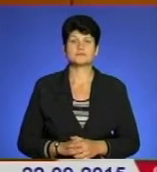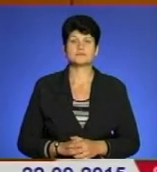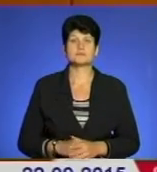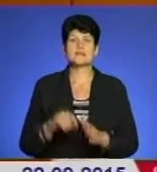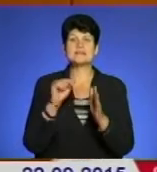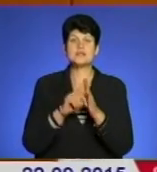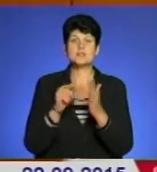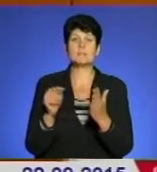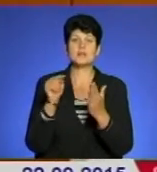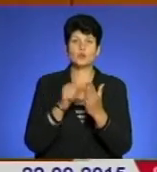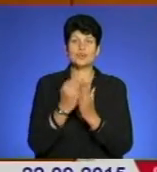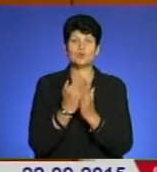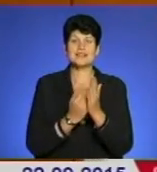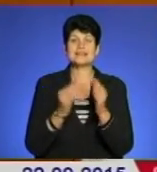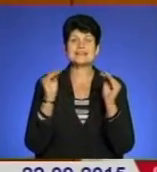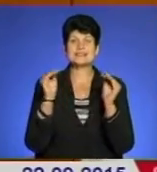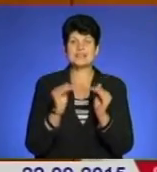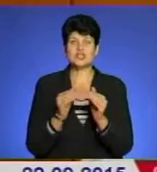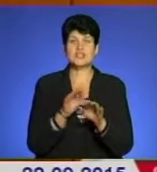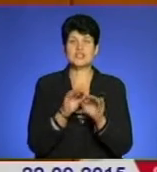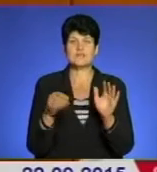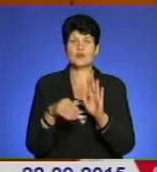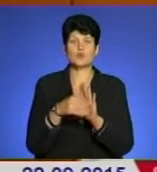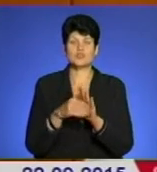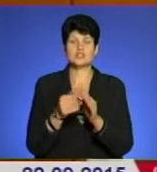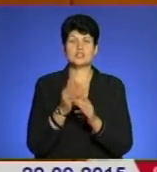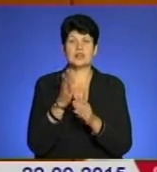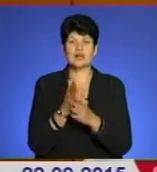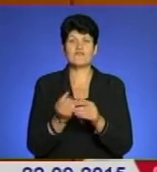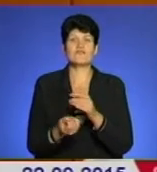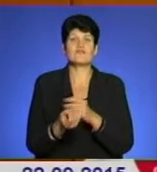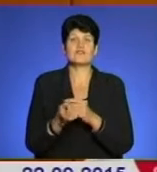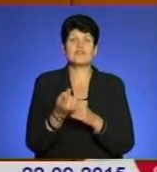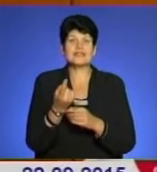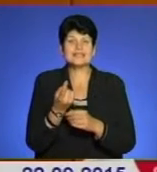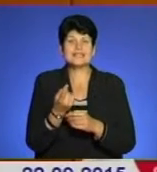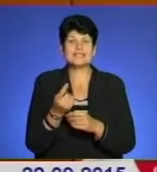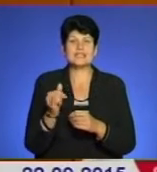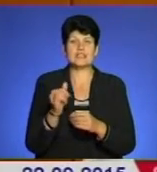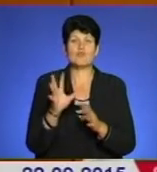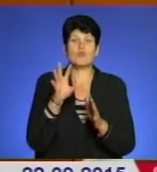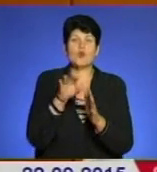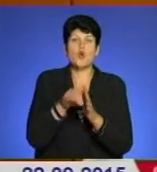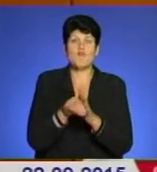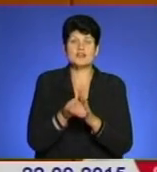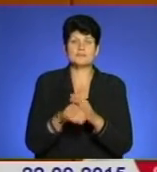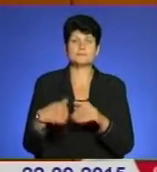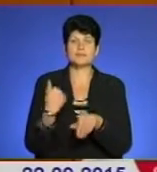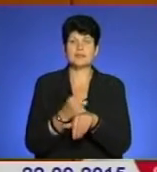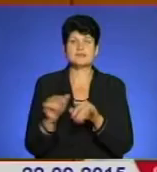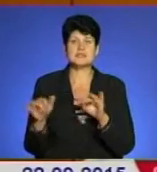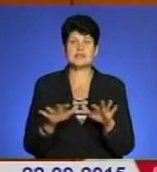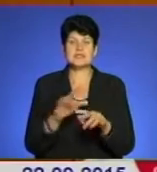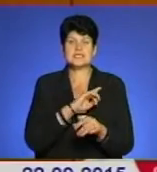Значить, метою програми є зниження рівня корупції в області шляхом усунення передумови і виникнення через впровадження превентивних заходів,